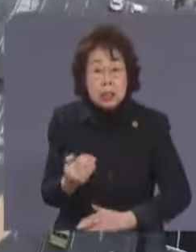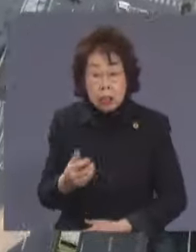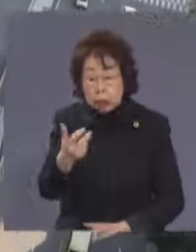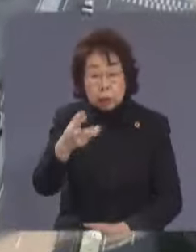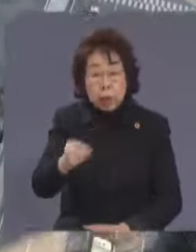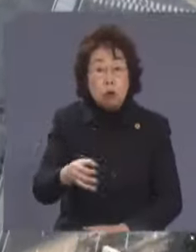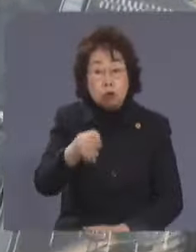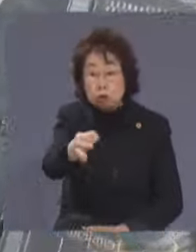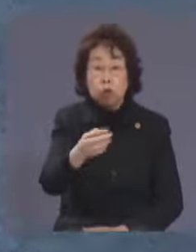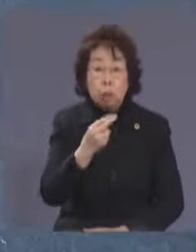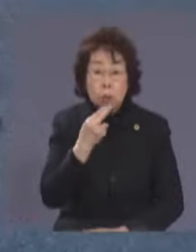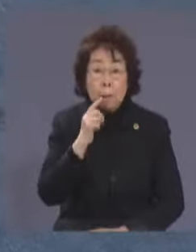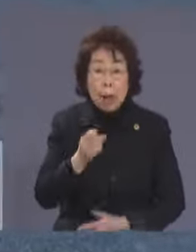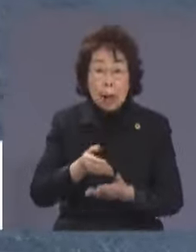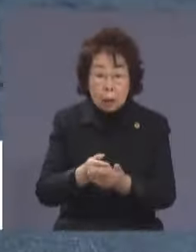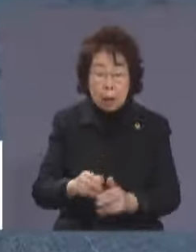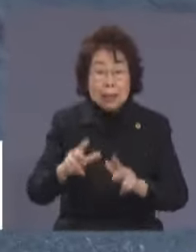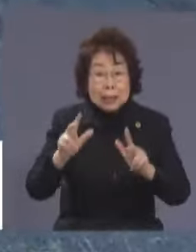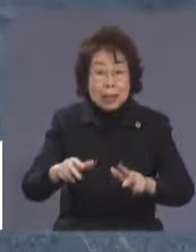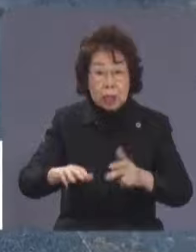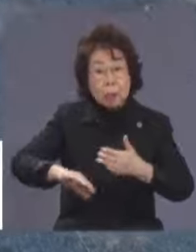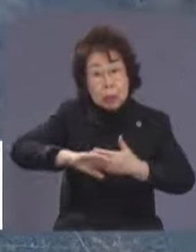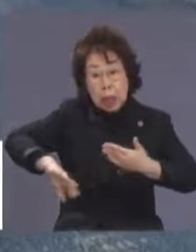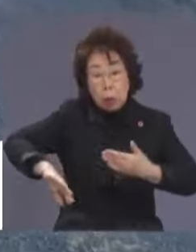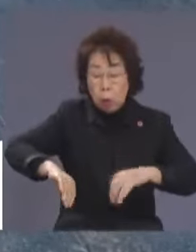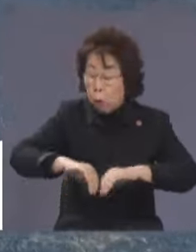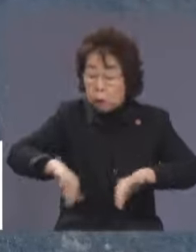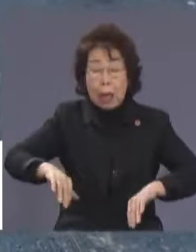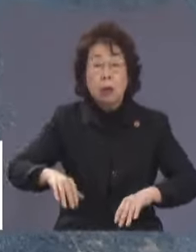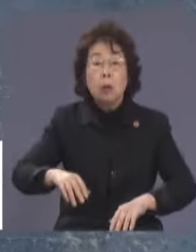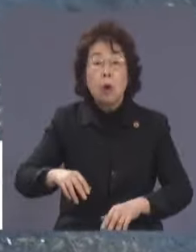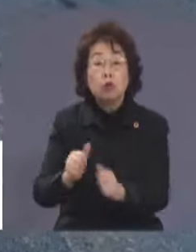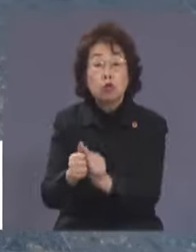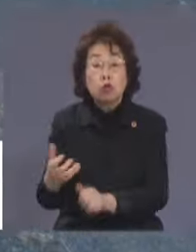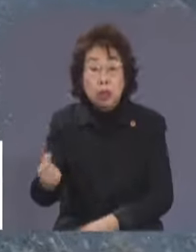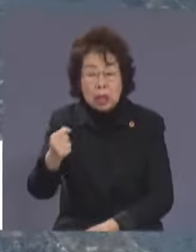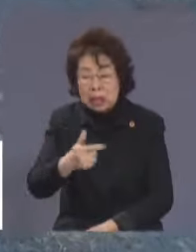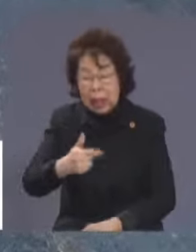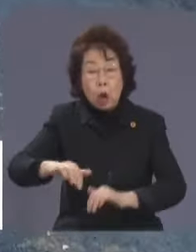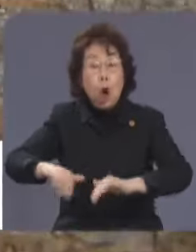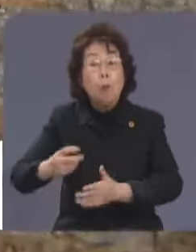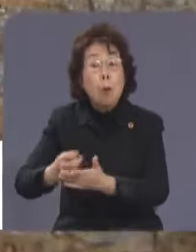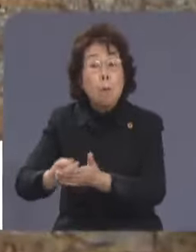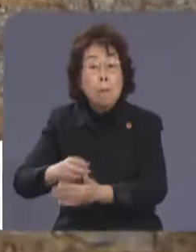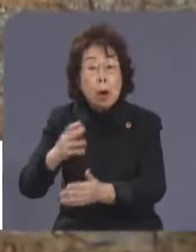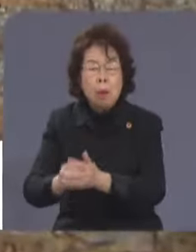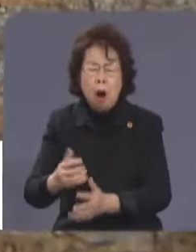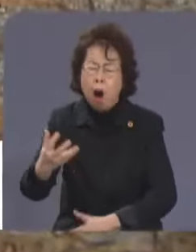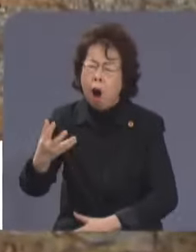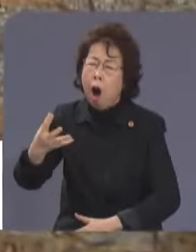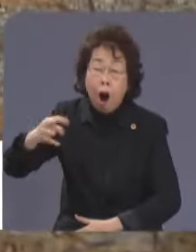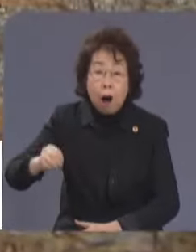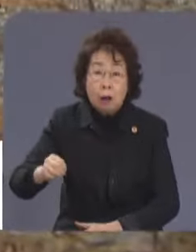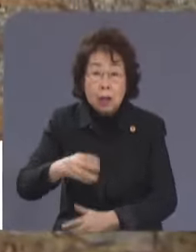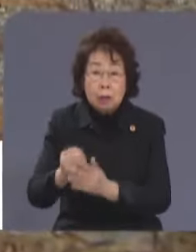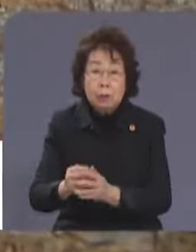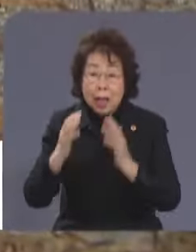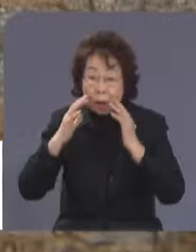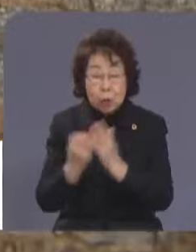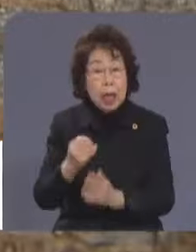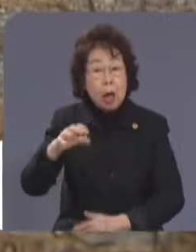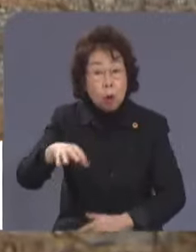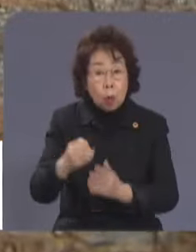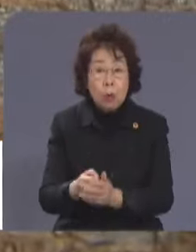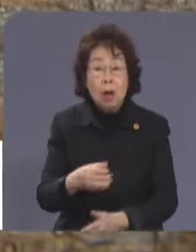없다는 민간 사업자는 현재 사업체와 같은 최대 주주를 둔 별도의 법인을 통해 수천억 원을 들여 해운대